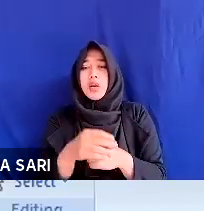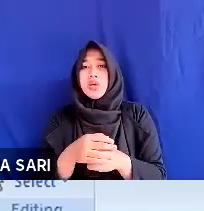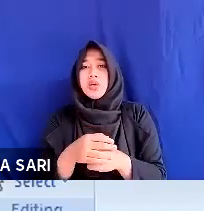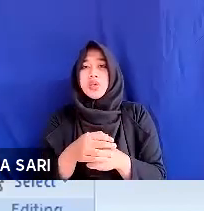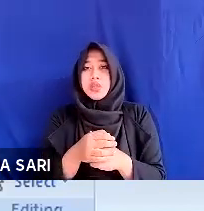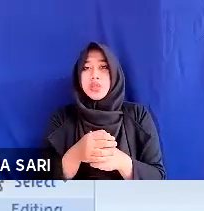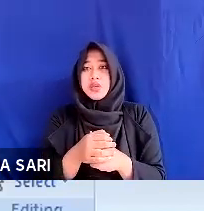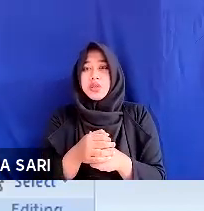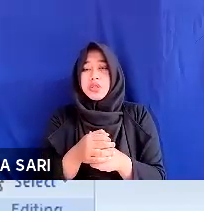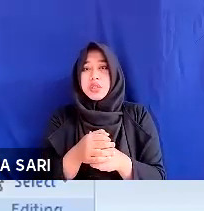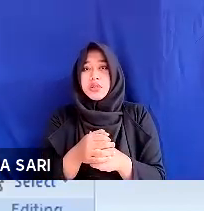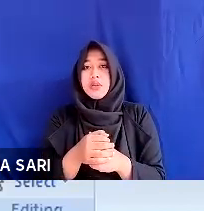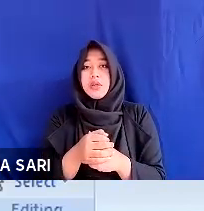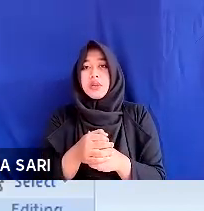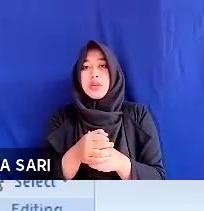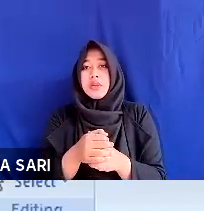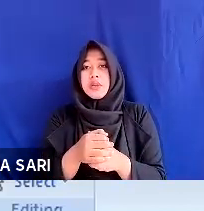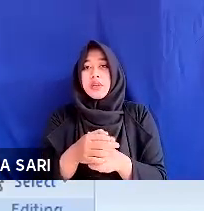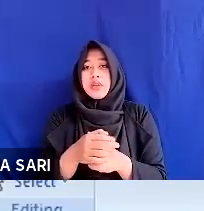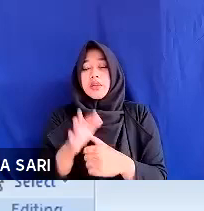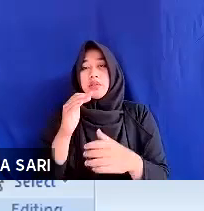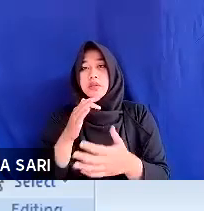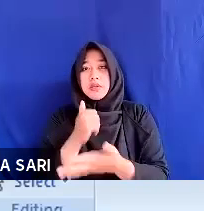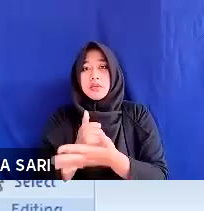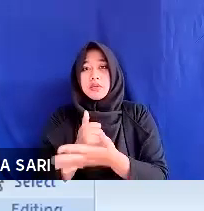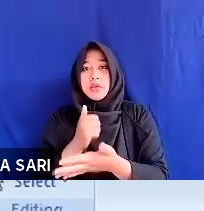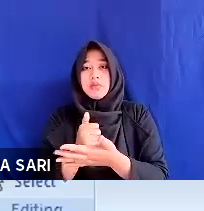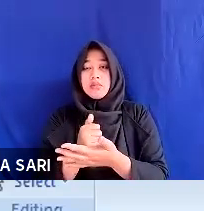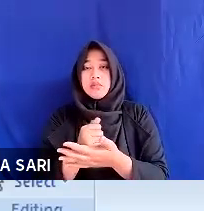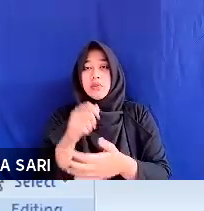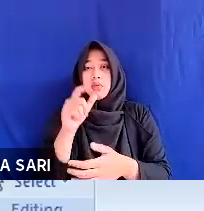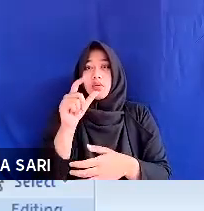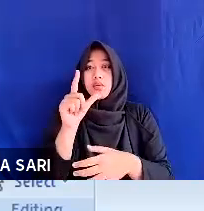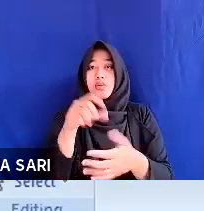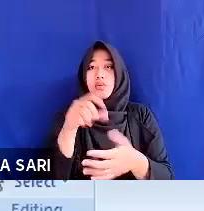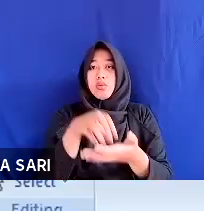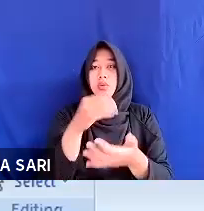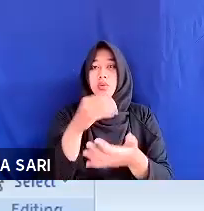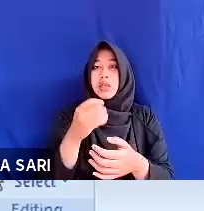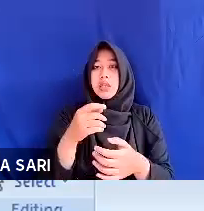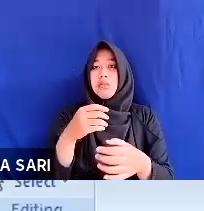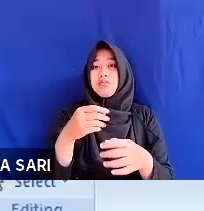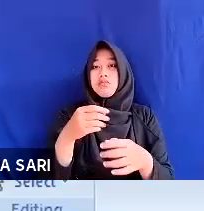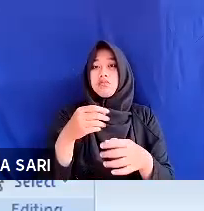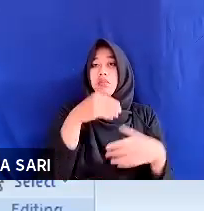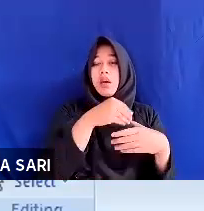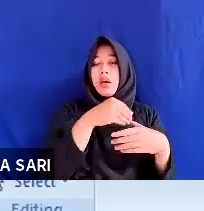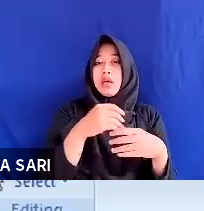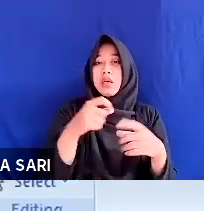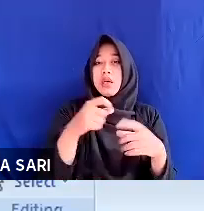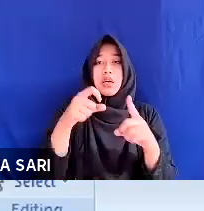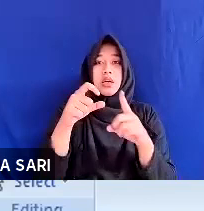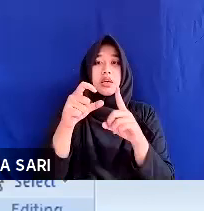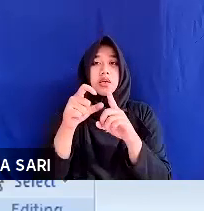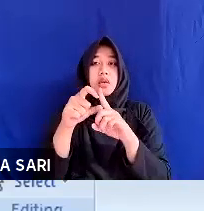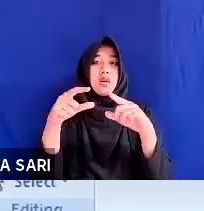kita pakai sebagai upaya untuk kedaulatan pangan, maka bahan-bahan yang namanya apa, waluh